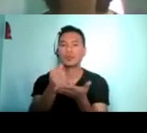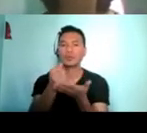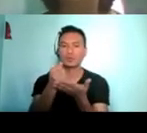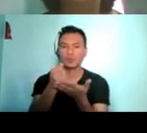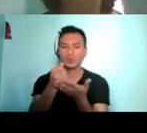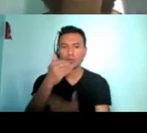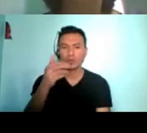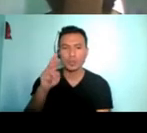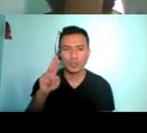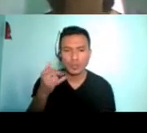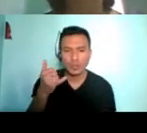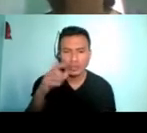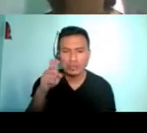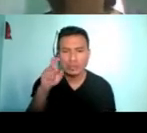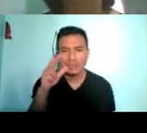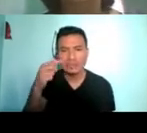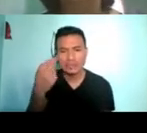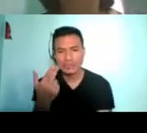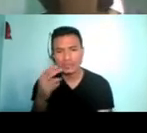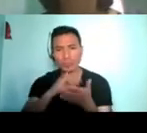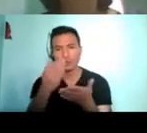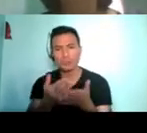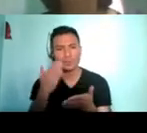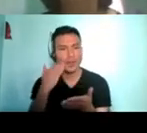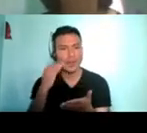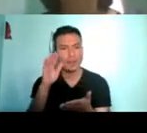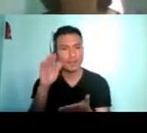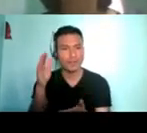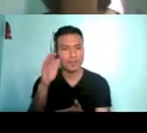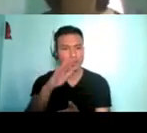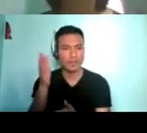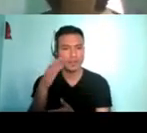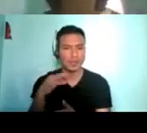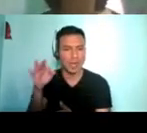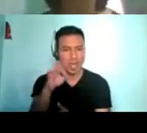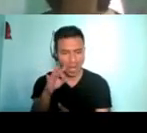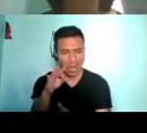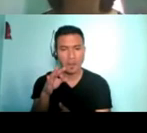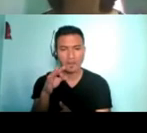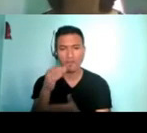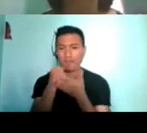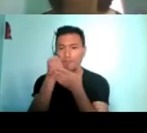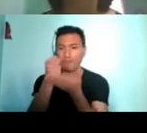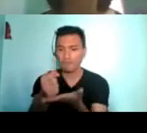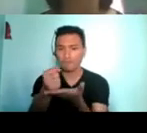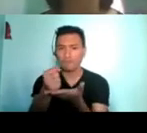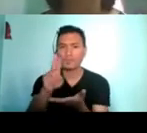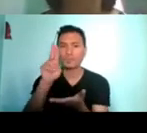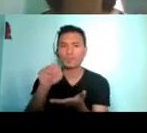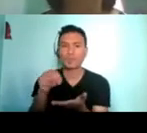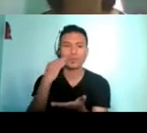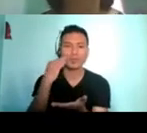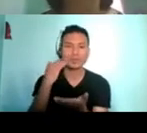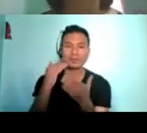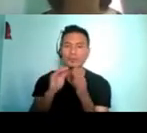तरङ्गिनी फाउन्डेसनले पनि अहिले महिला बालबालिका तथा ज्येष्ठ नागरिक मन्त्रालयको सहयोग र युएन वुमेनको